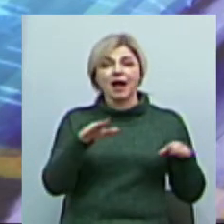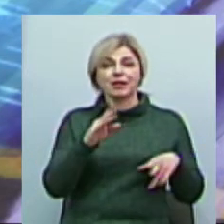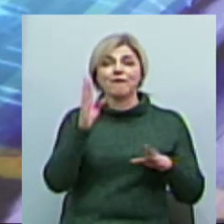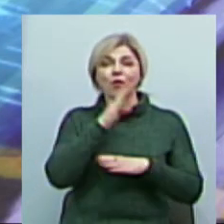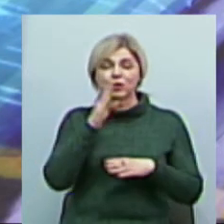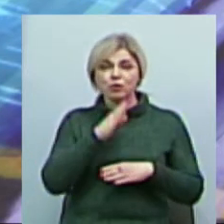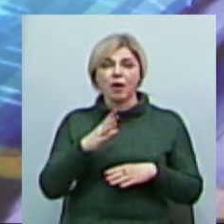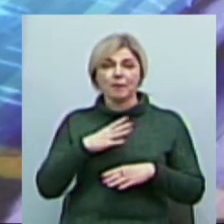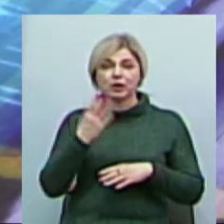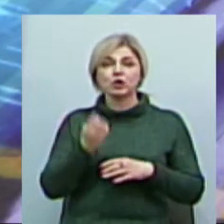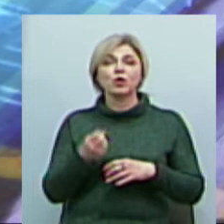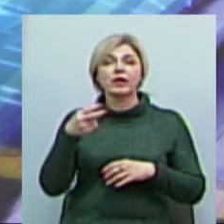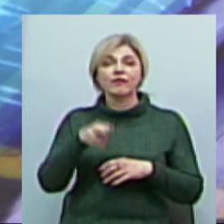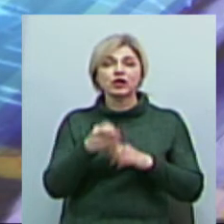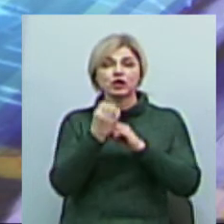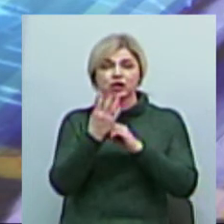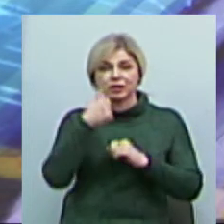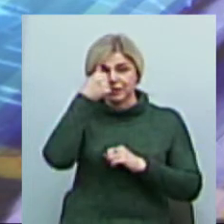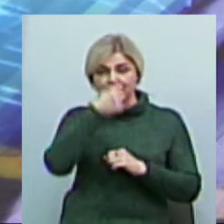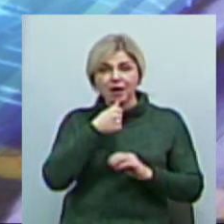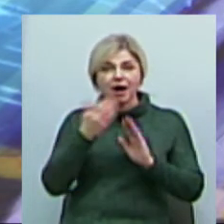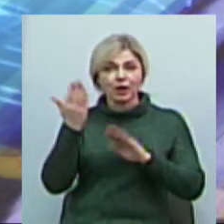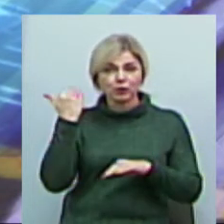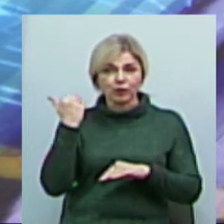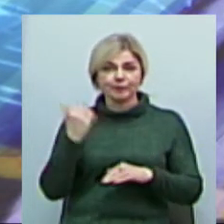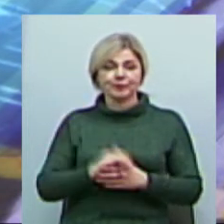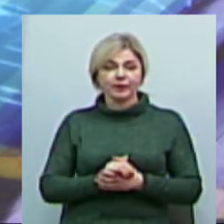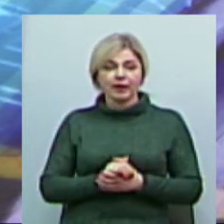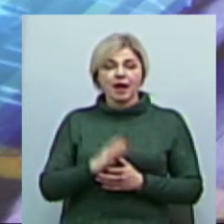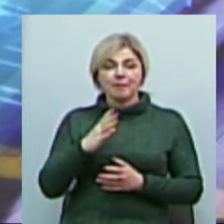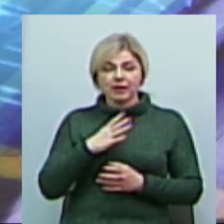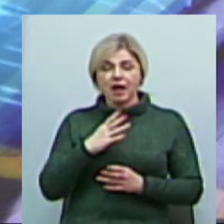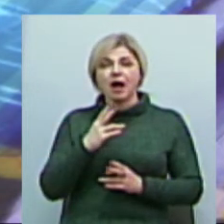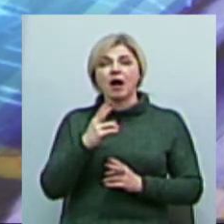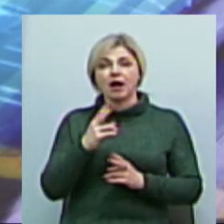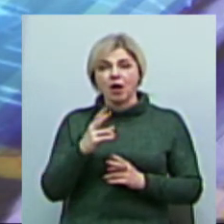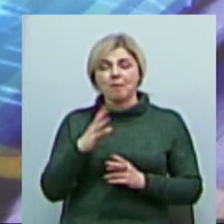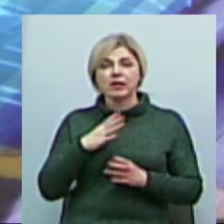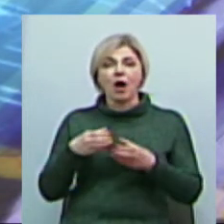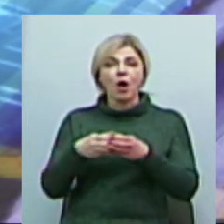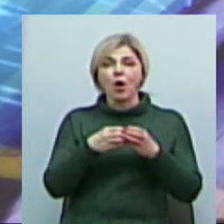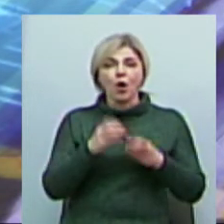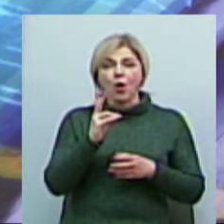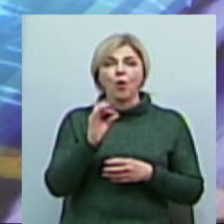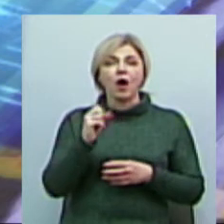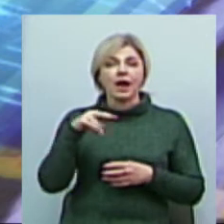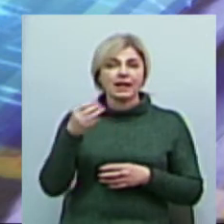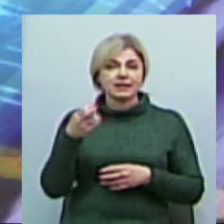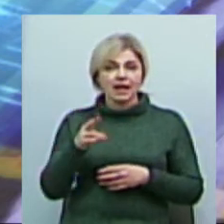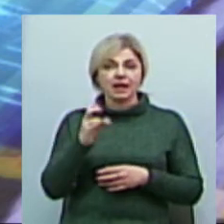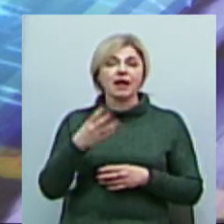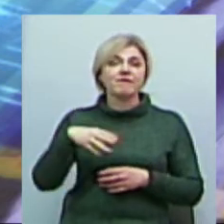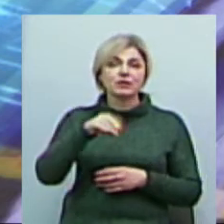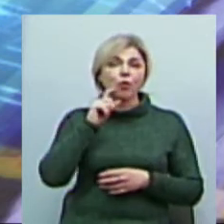в 2014 году национальная реанимационный пакет реформ, такая коалиция на всеукраинском уровне.